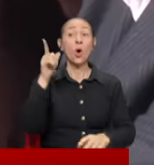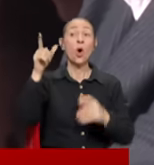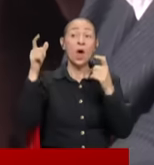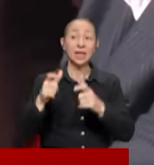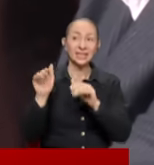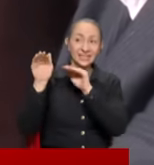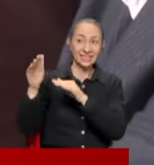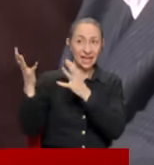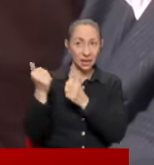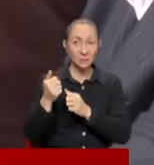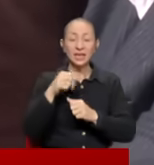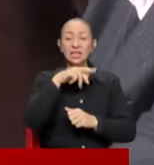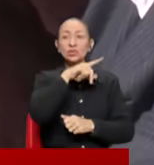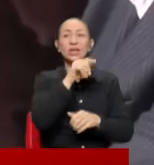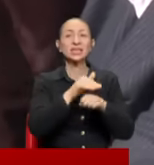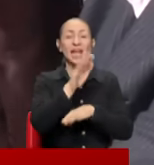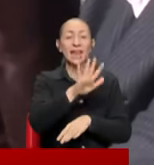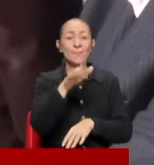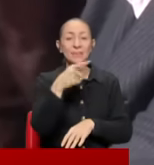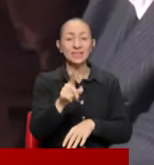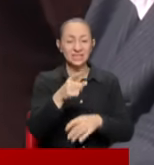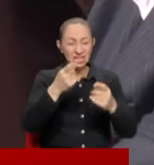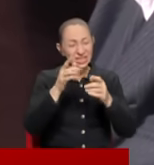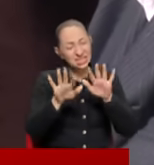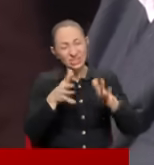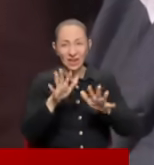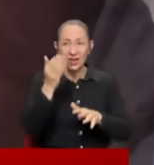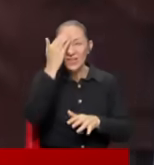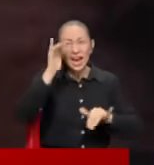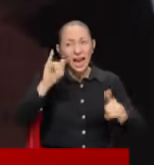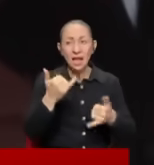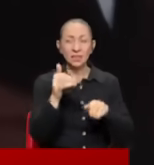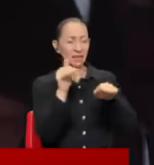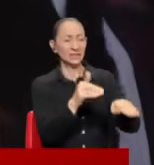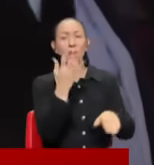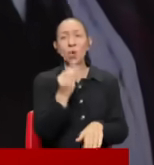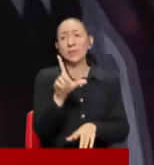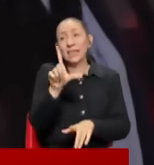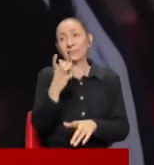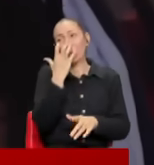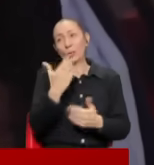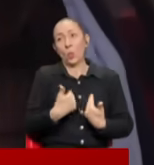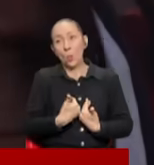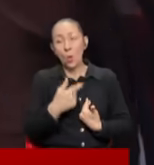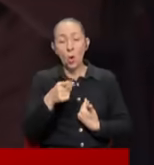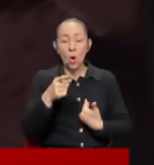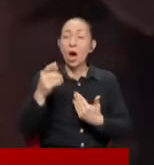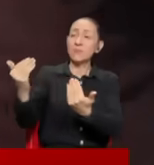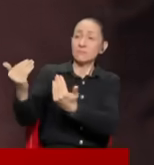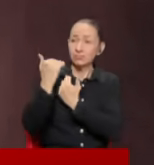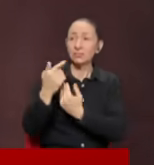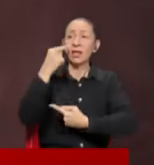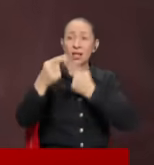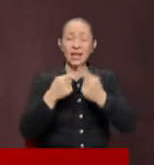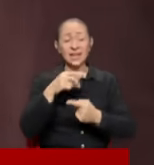Oralardan destek alıp Keçiören'de yaşayan 50 bin civarındaki yoksula destek olmasını beklerim. Şu anda o çeki alıp Keçiören